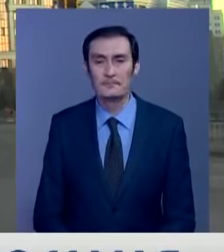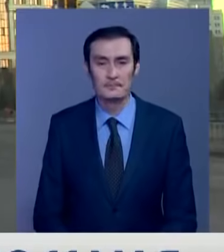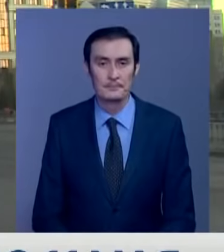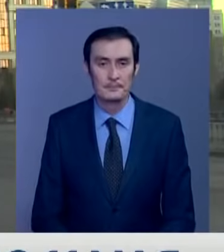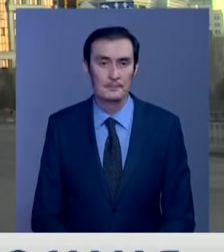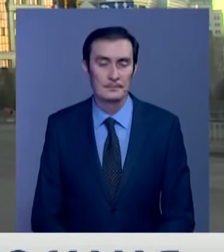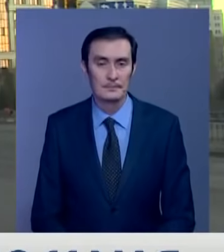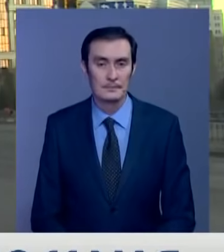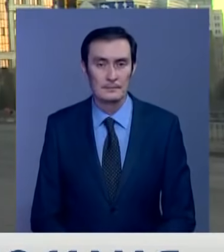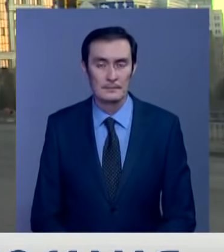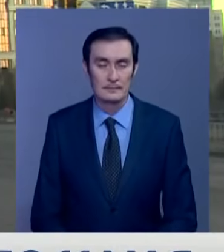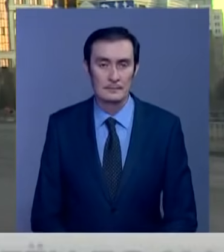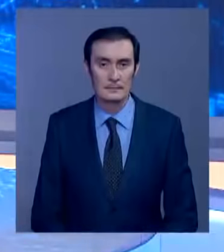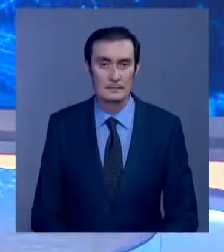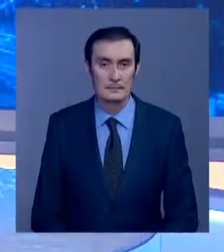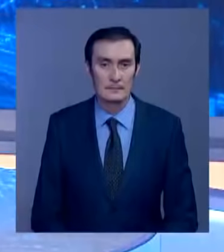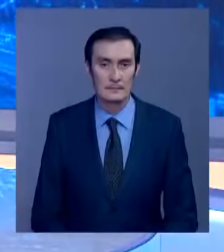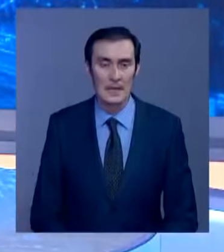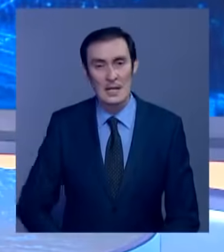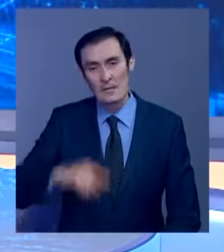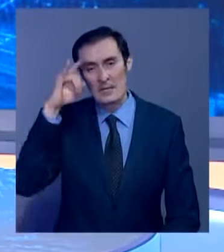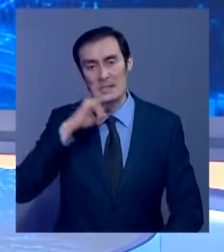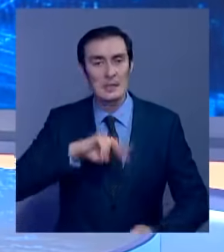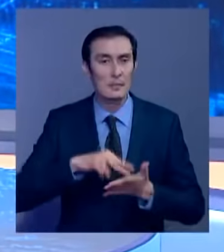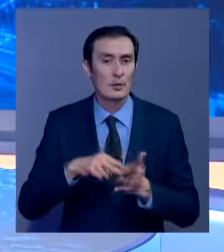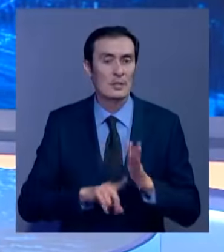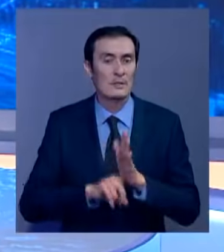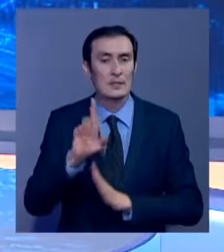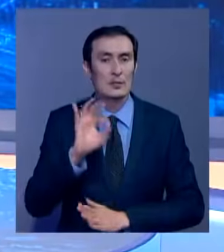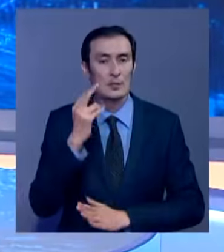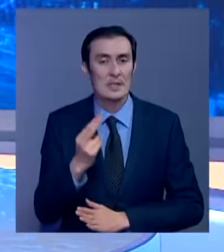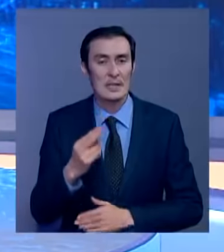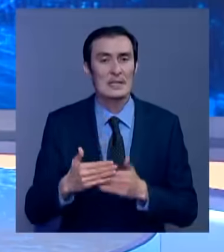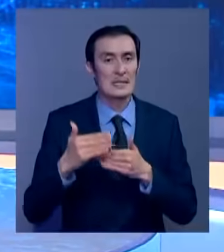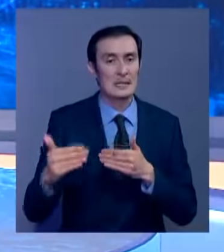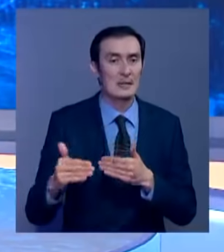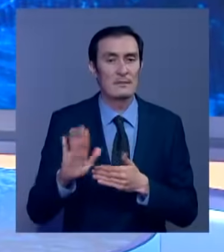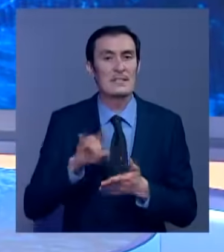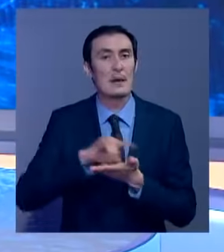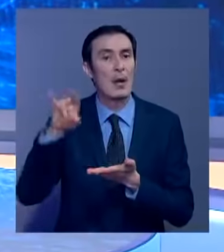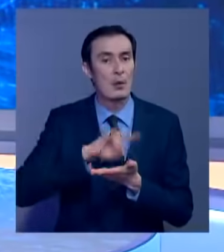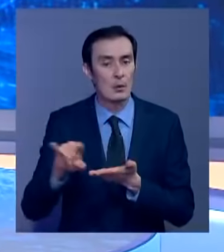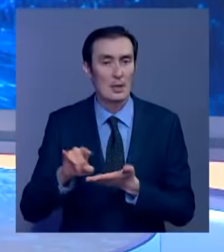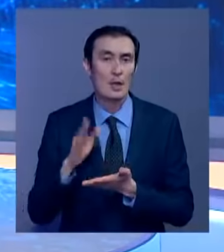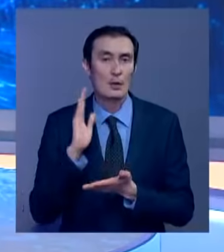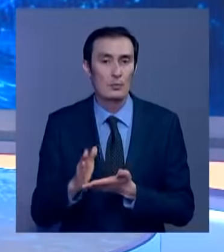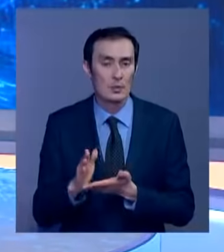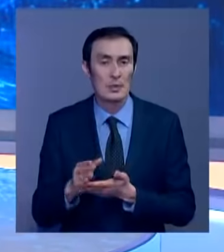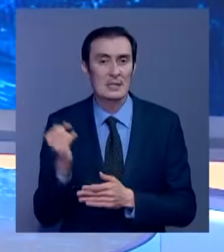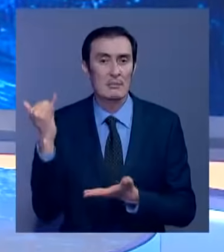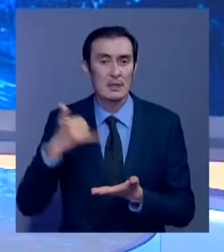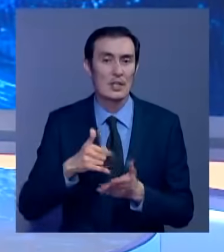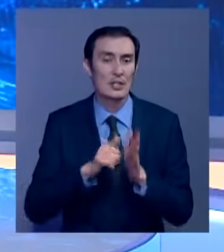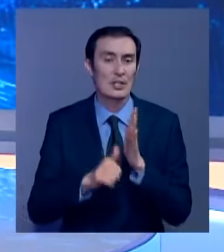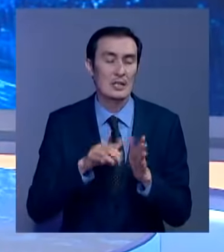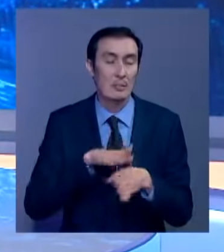Хабар 24. В Казахстане планируют ввести социальное дистанцирование в самолетах. Воздушное судно будет заполняться